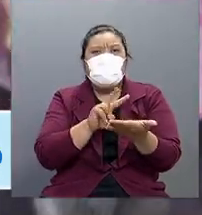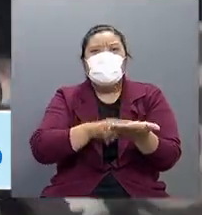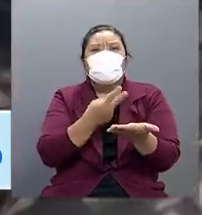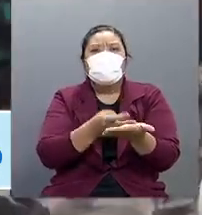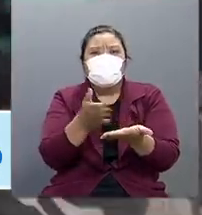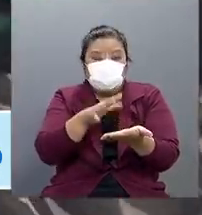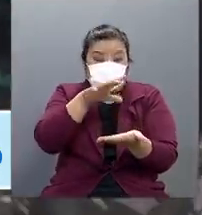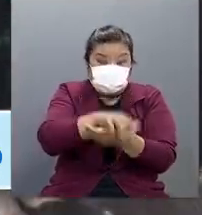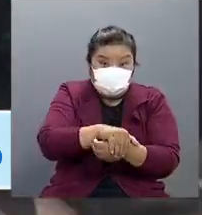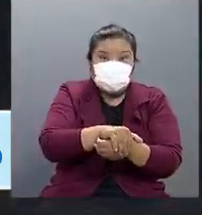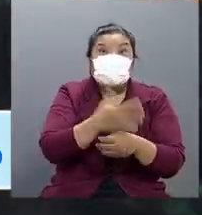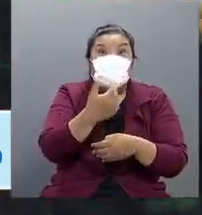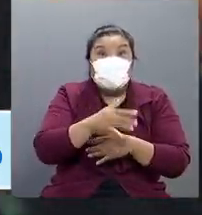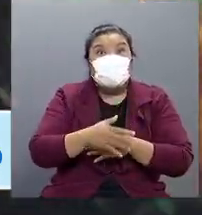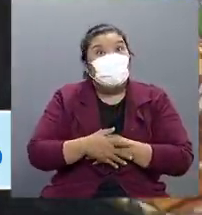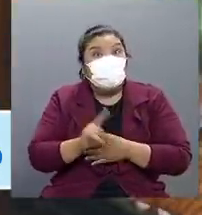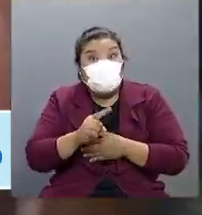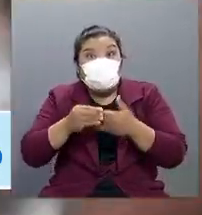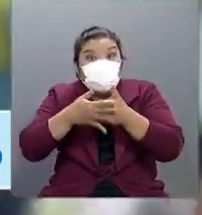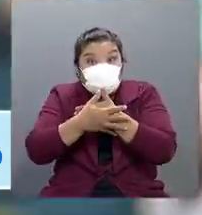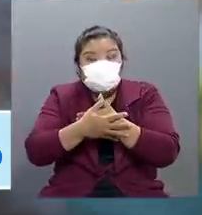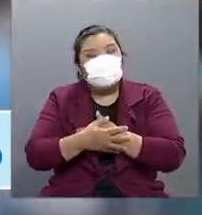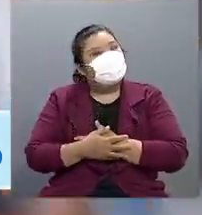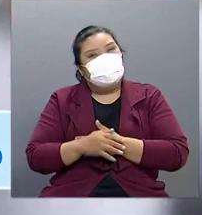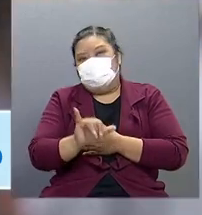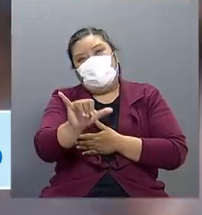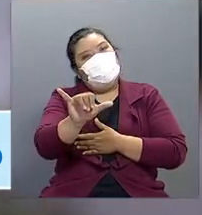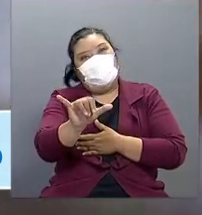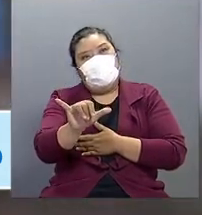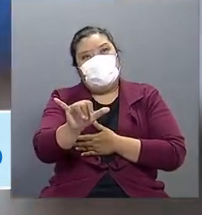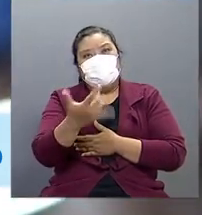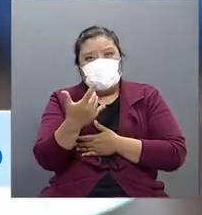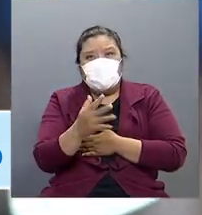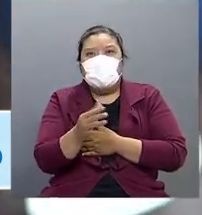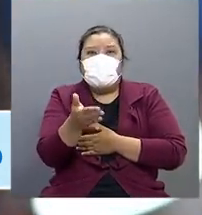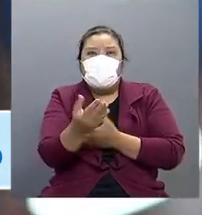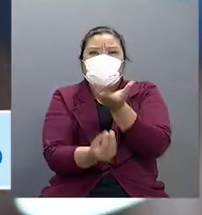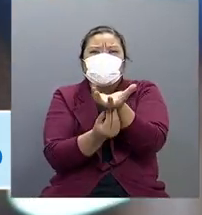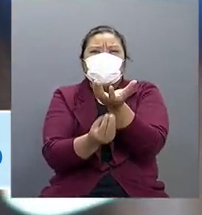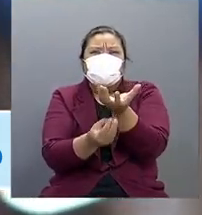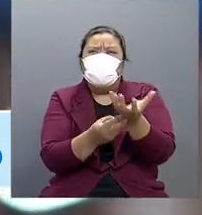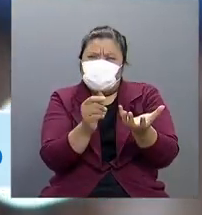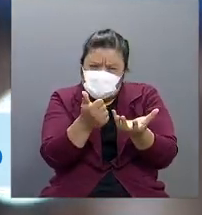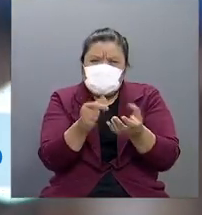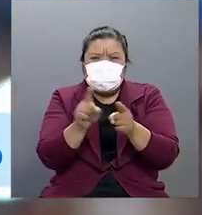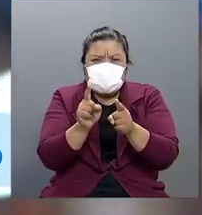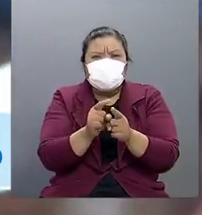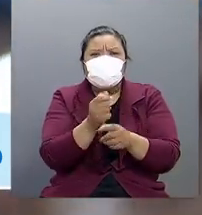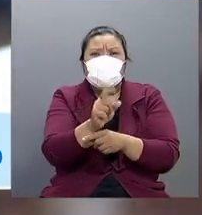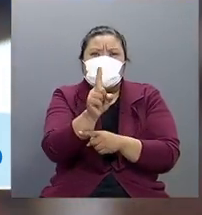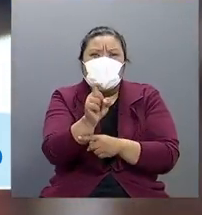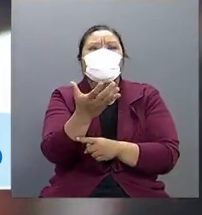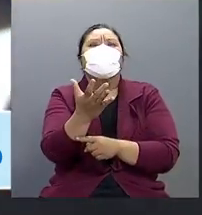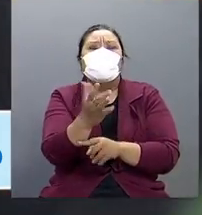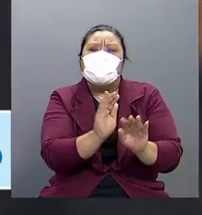วหนังได้ครับในขณะเดียวกันกระบวนการการผลิตปลาทูนึ่งเนี่ยก็ถือว่าเป็นการถนอมอาหารอยู่แล้วครับจึงช่วยรักษาคุณภาพปลาทูเอาไว้ให้สาม